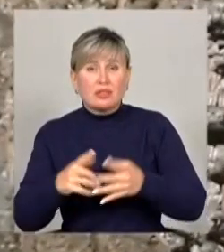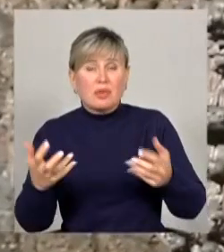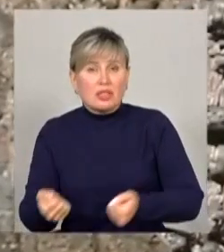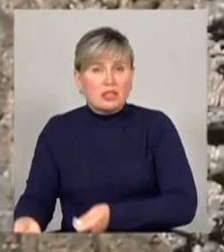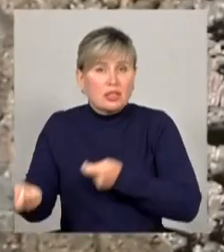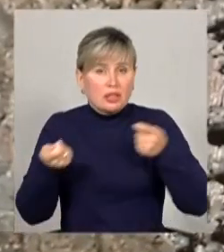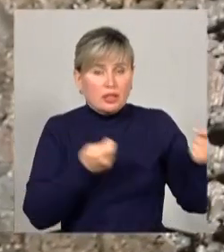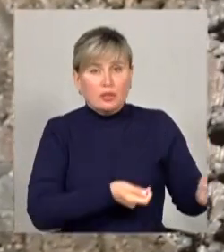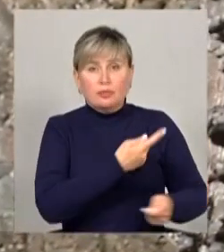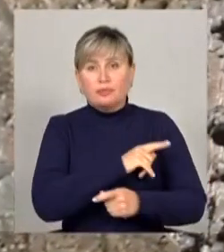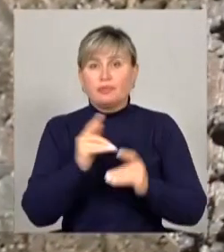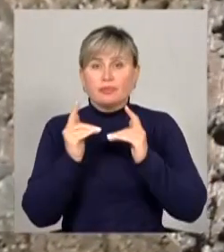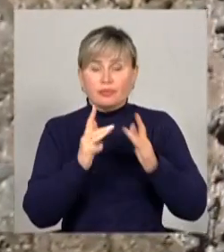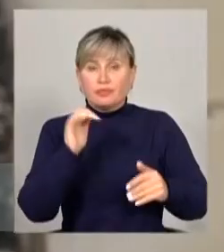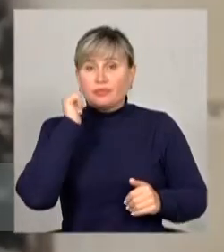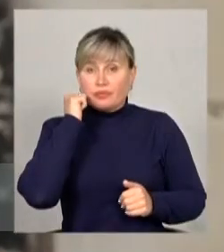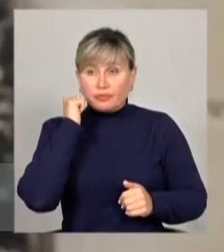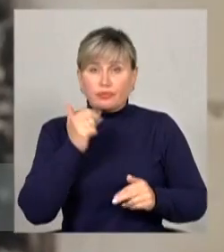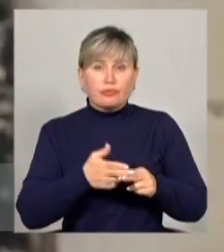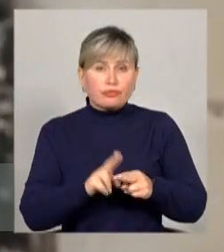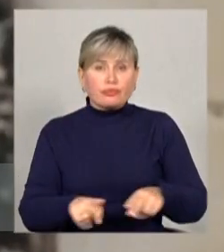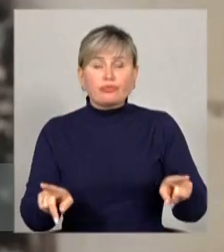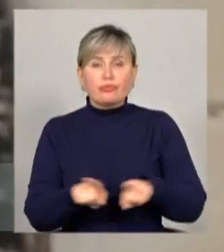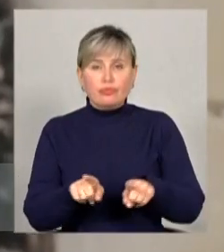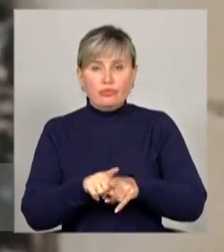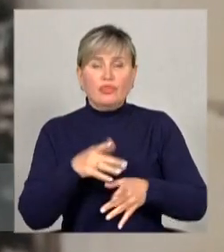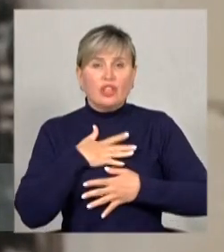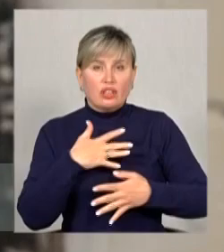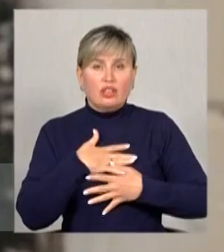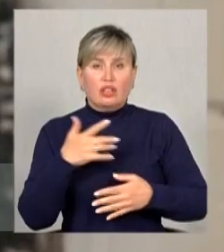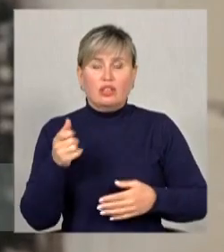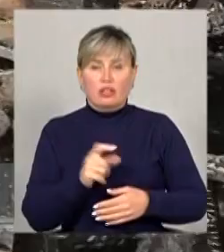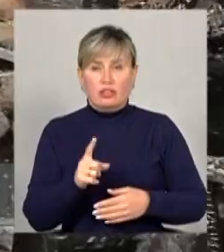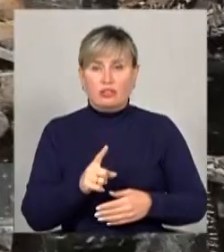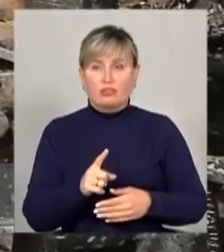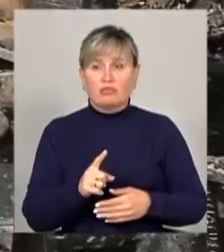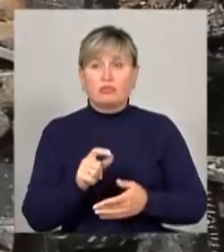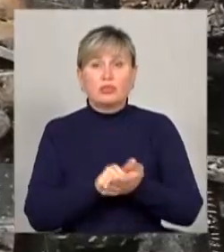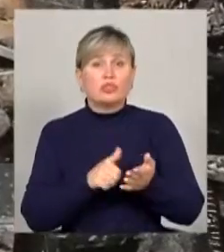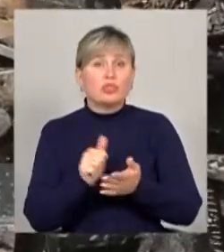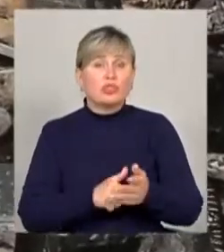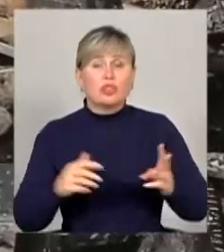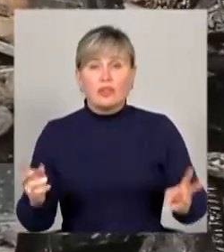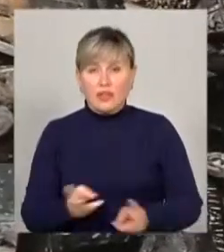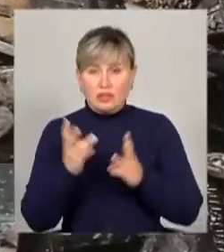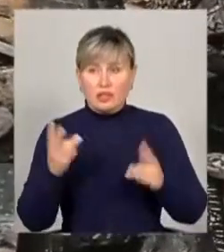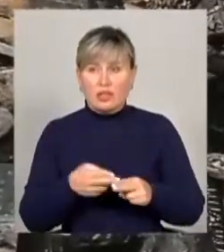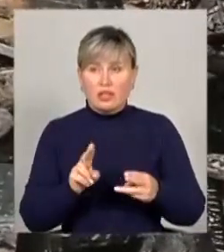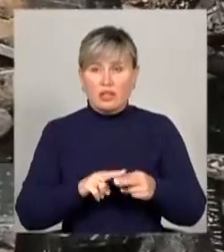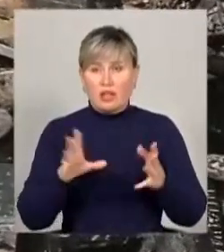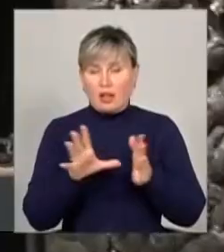В больницу госпитализировали бабушку, которая тоже надышалась газом. По предварительной версии, причиной возгорания стало